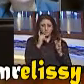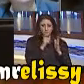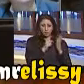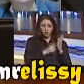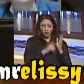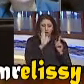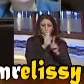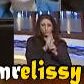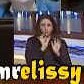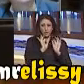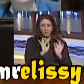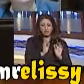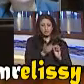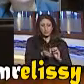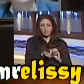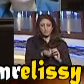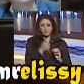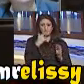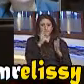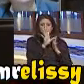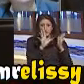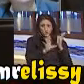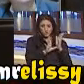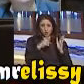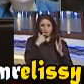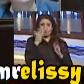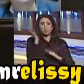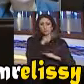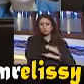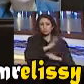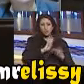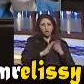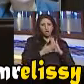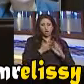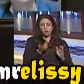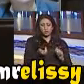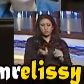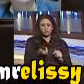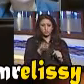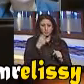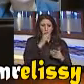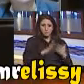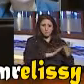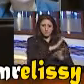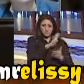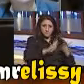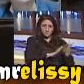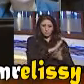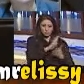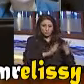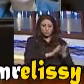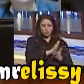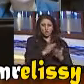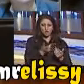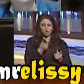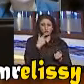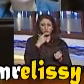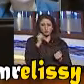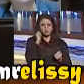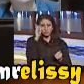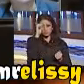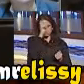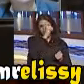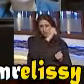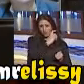الشعبية في رأيي فهي سقطت، لكن الشارع نفسه من عملية بسبب إرهاقه الشديد أصبح رغم